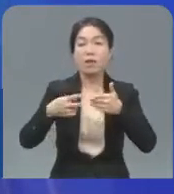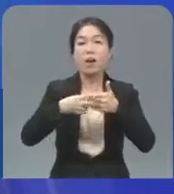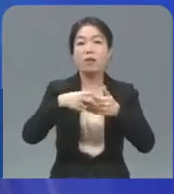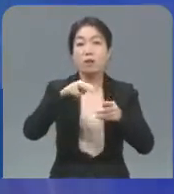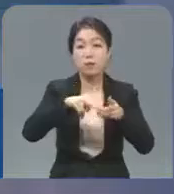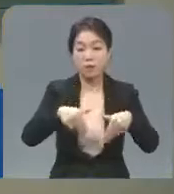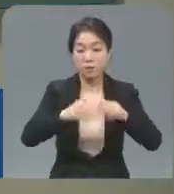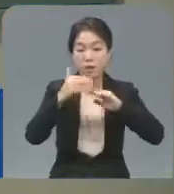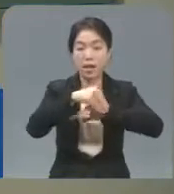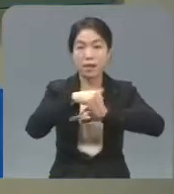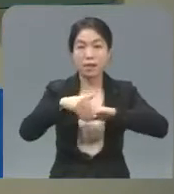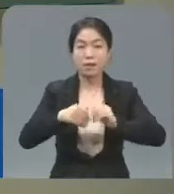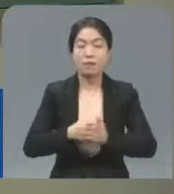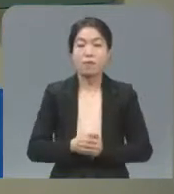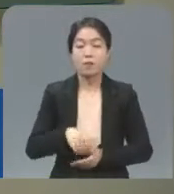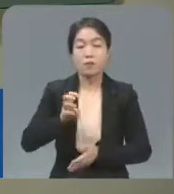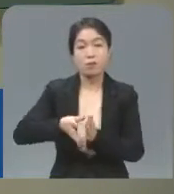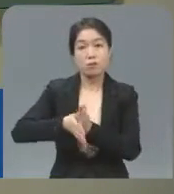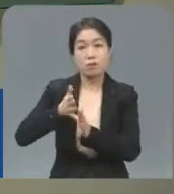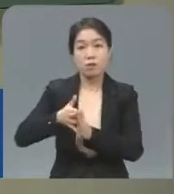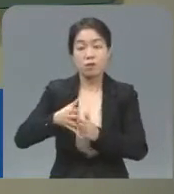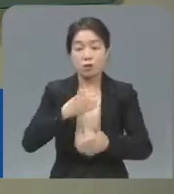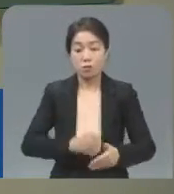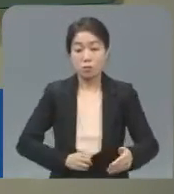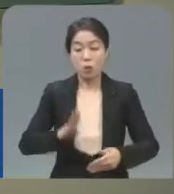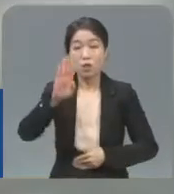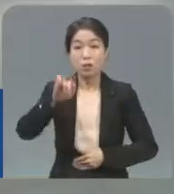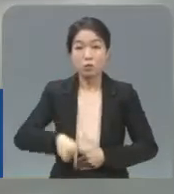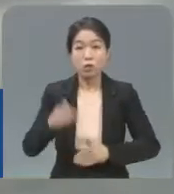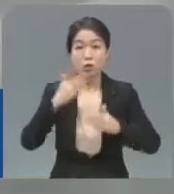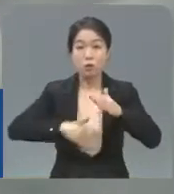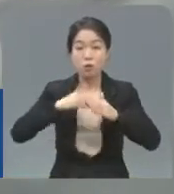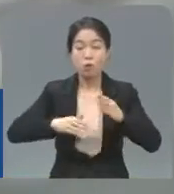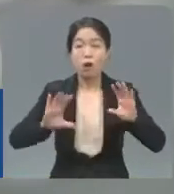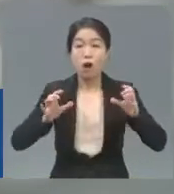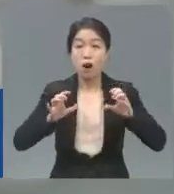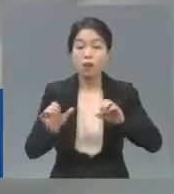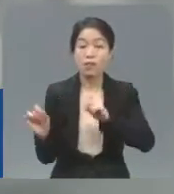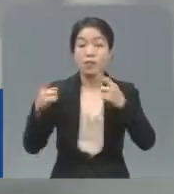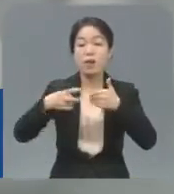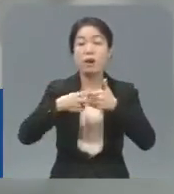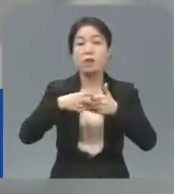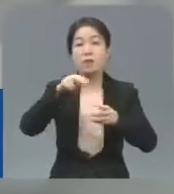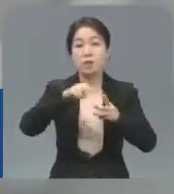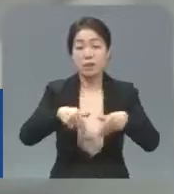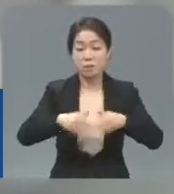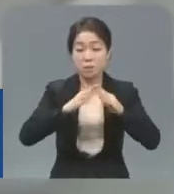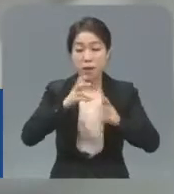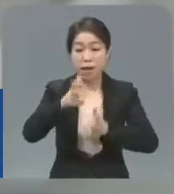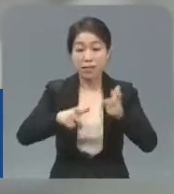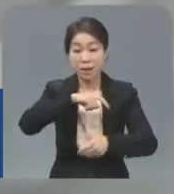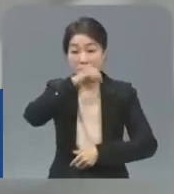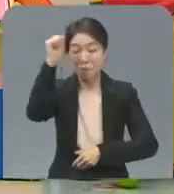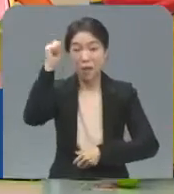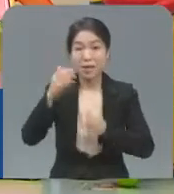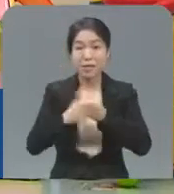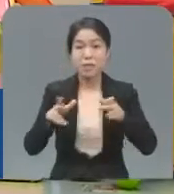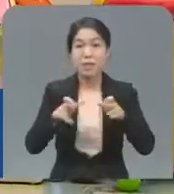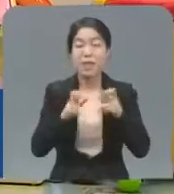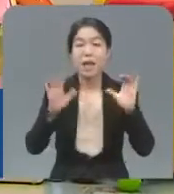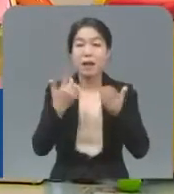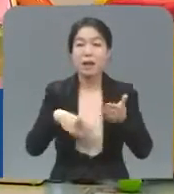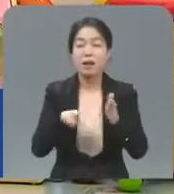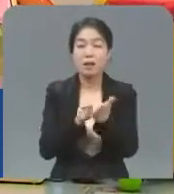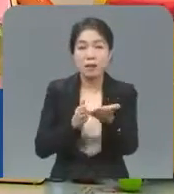공공어린이재활의료센터가 들어섭니다. 광주시는 보건복지부의 공공어린이재활의료센터 건립 공모사업에 선정돼 장애아동을